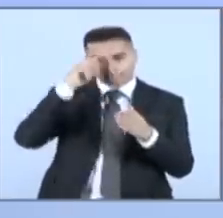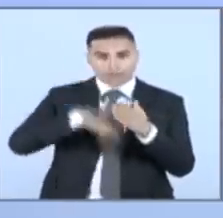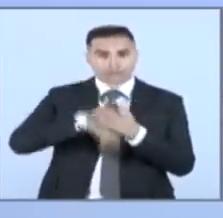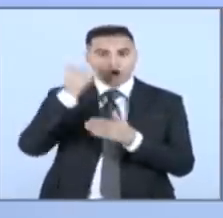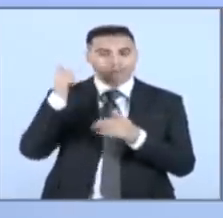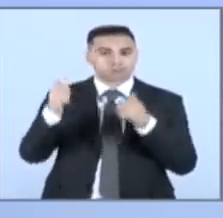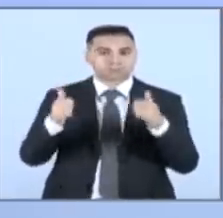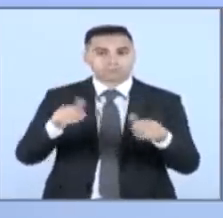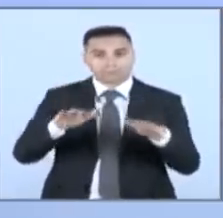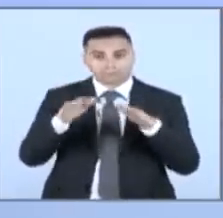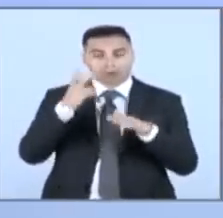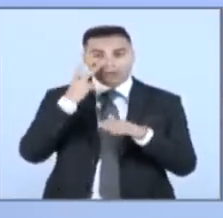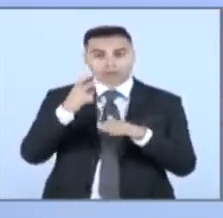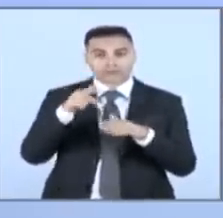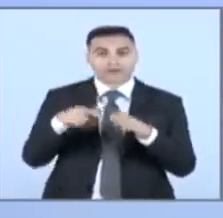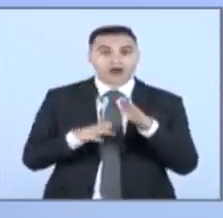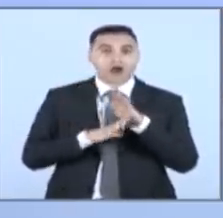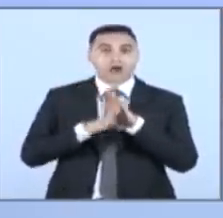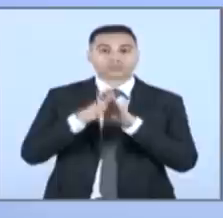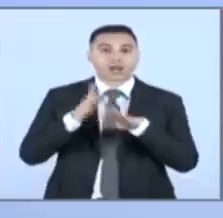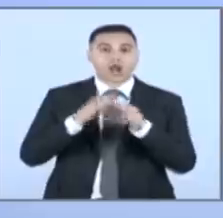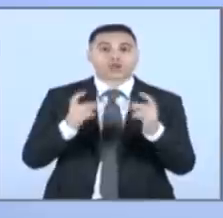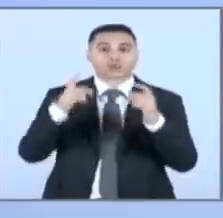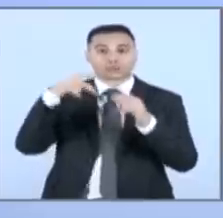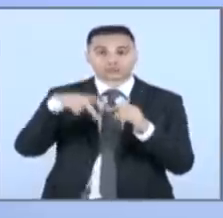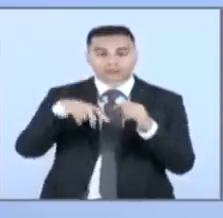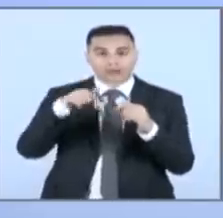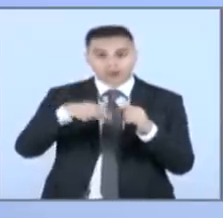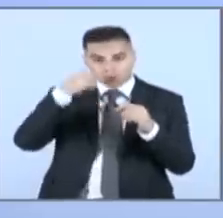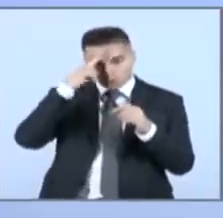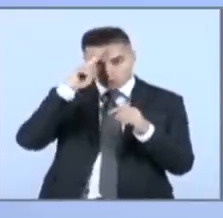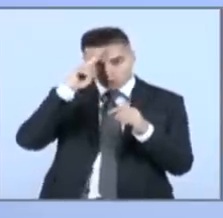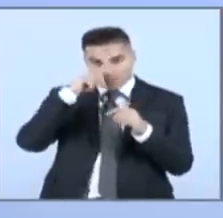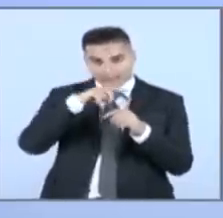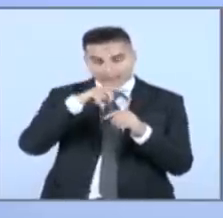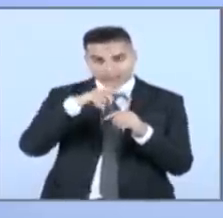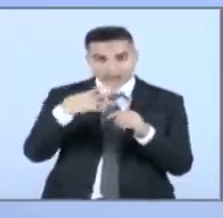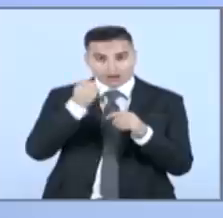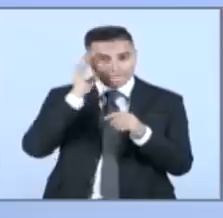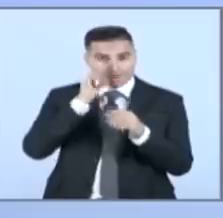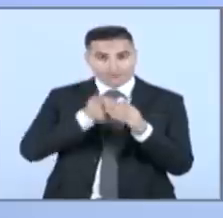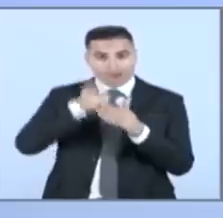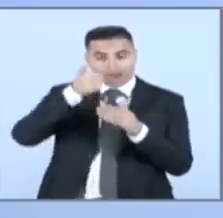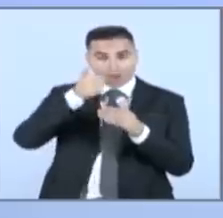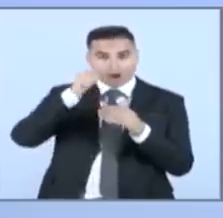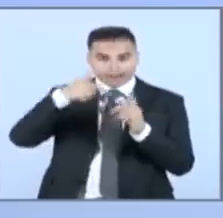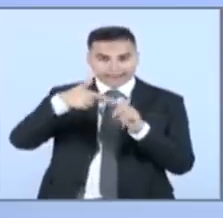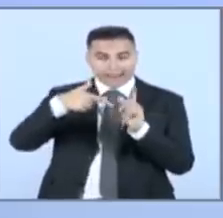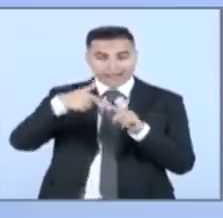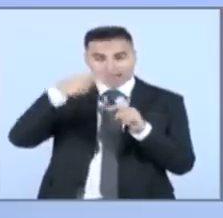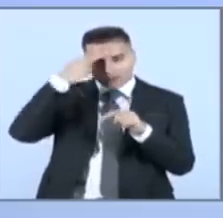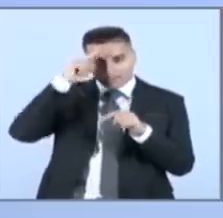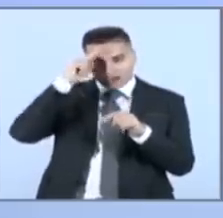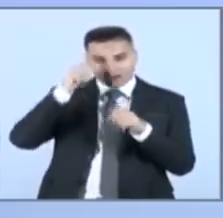هتحدد مين اللي هيوصل لدور الثمانية، ومين صاحب المركز الأول ومين